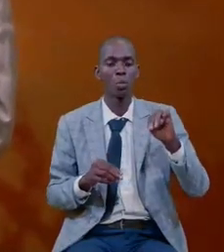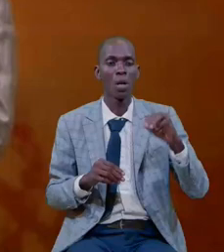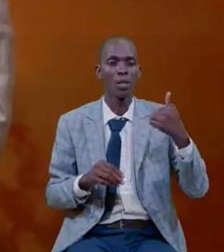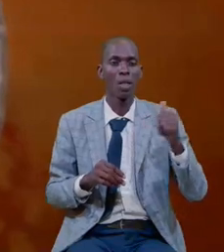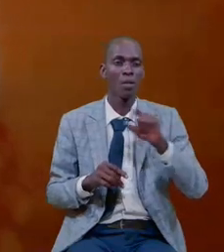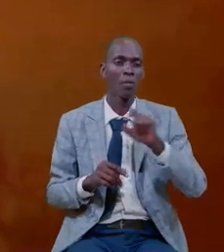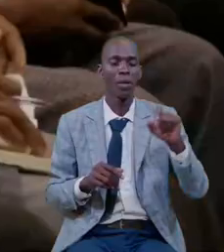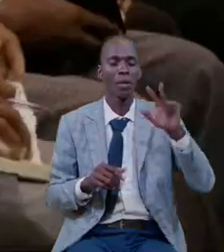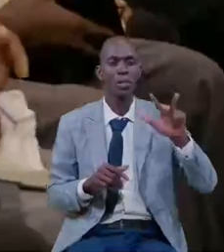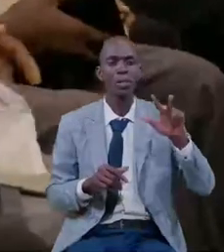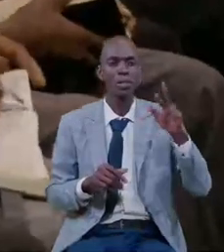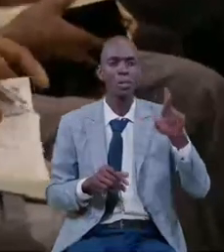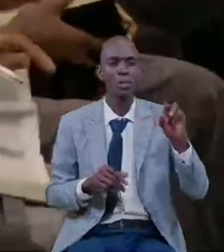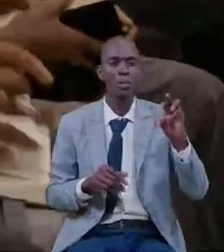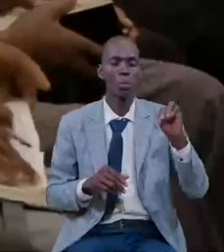chapitre 10,